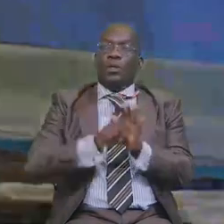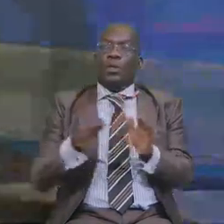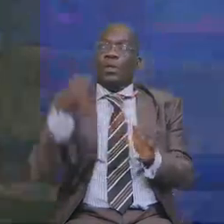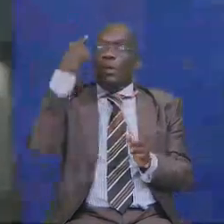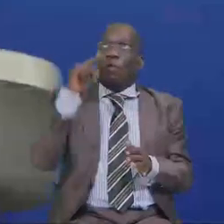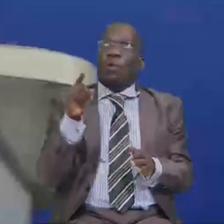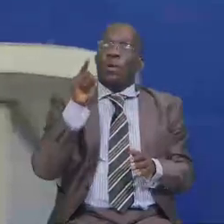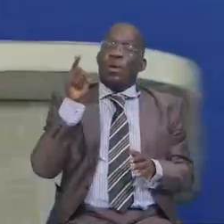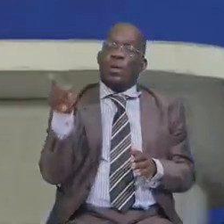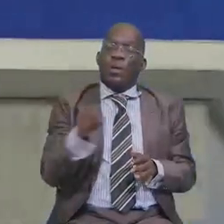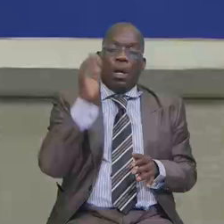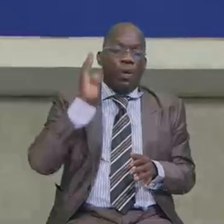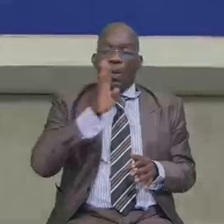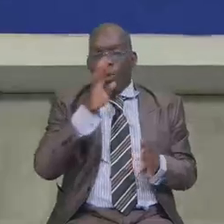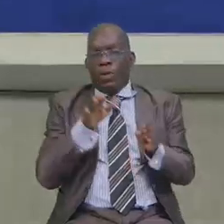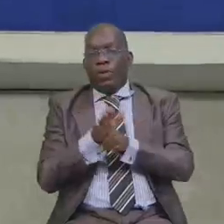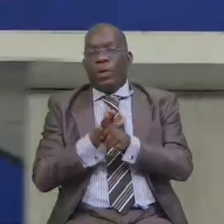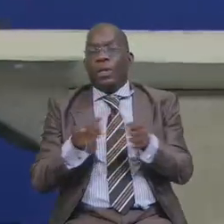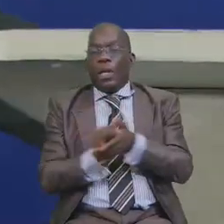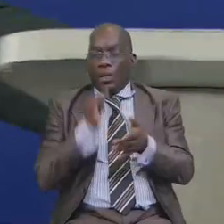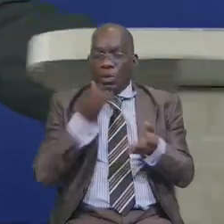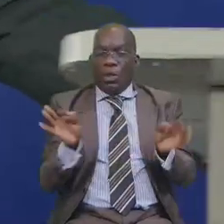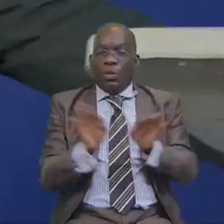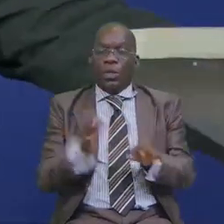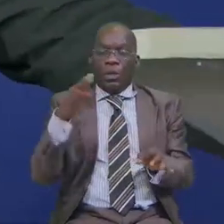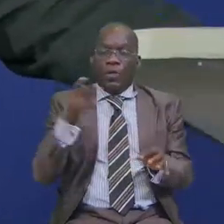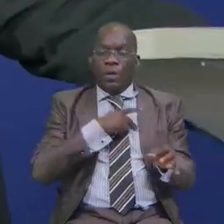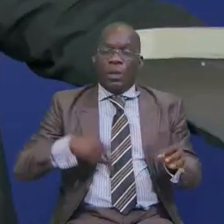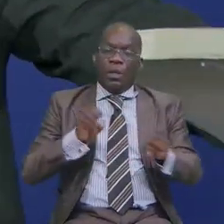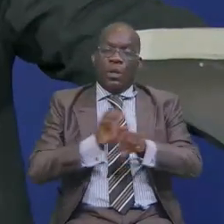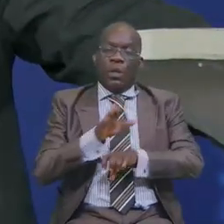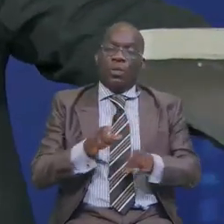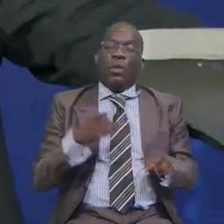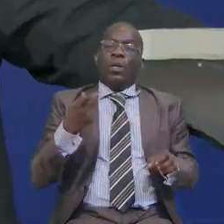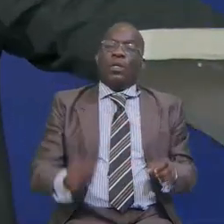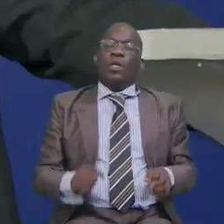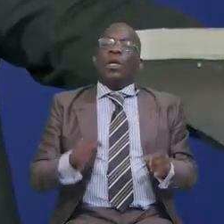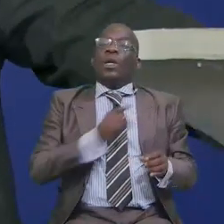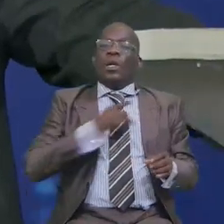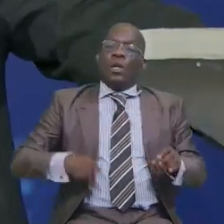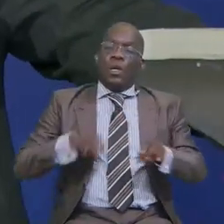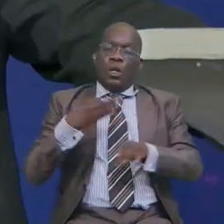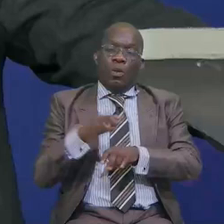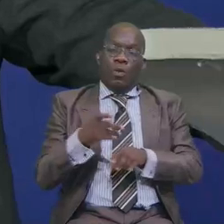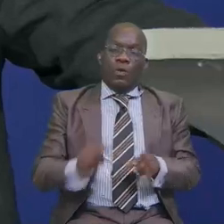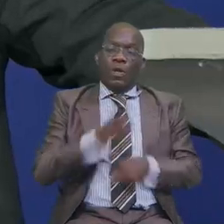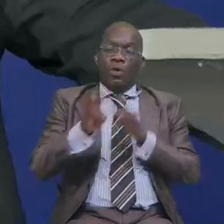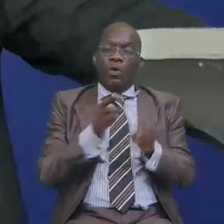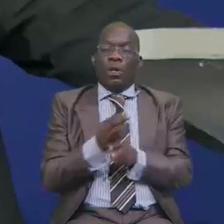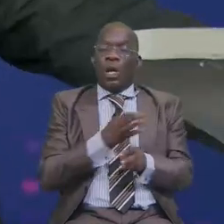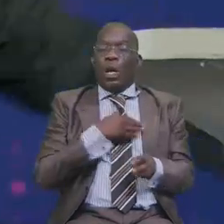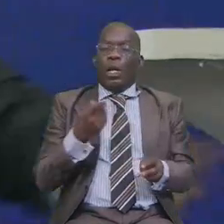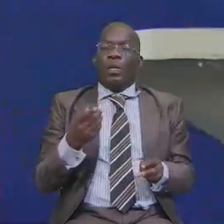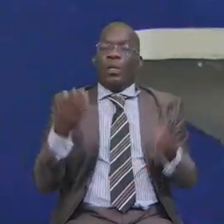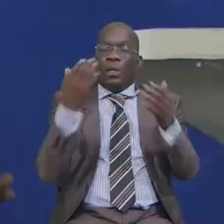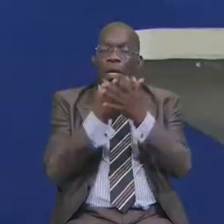c'est l'essence du royaume du monde et des ténèbres, c'est la corruption, c'est le mal, c'est la